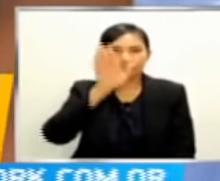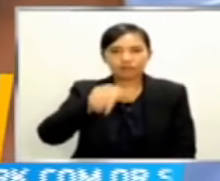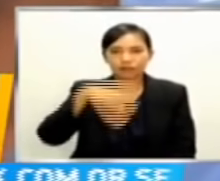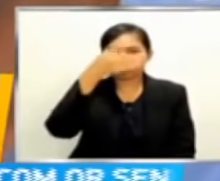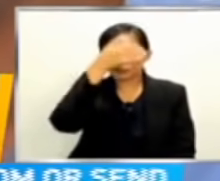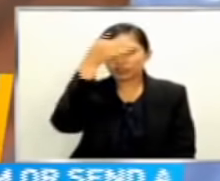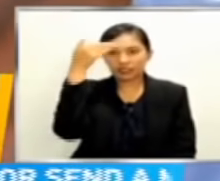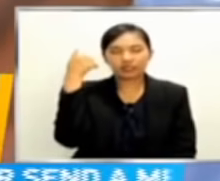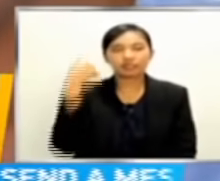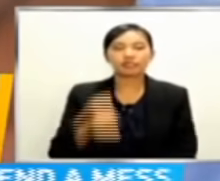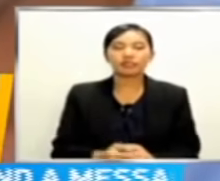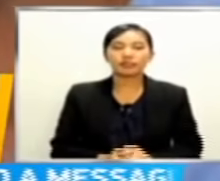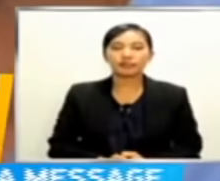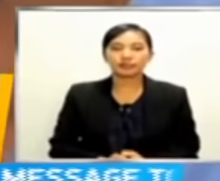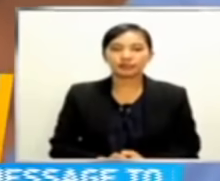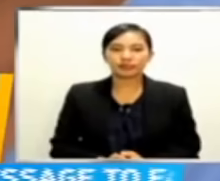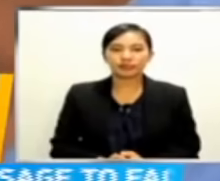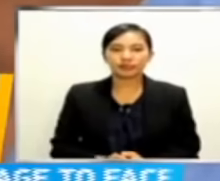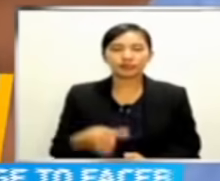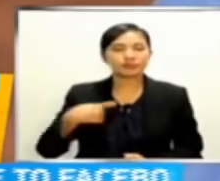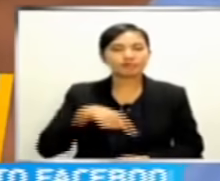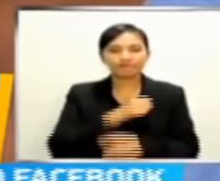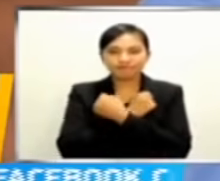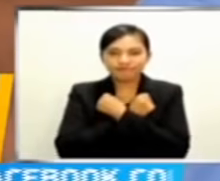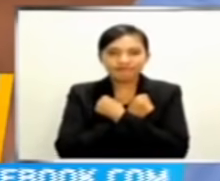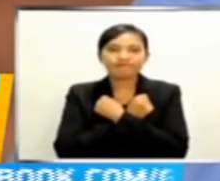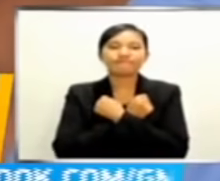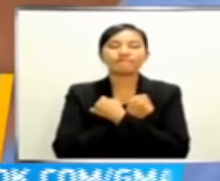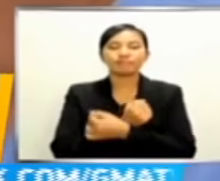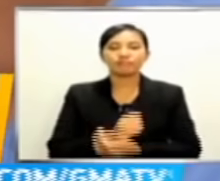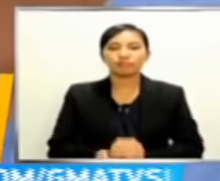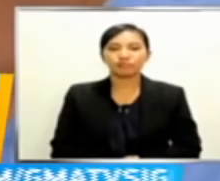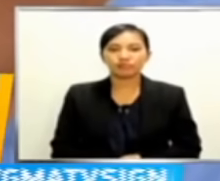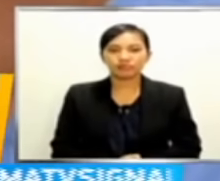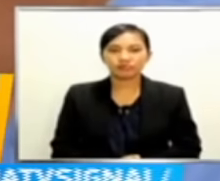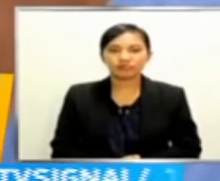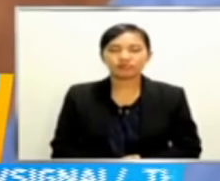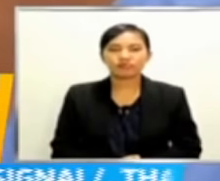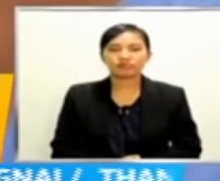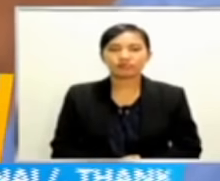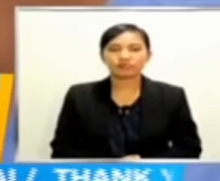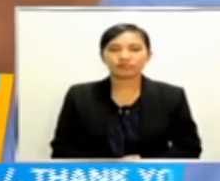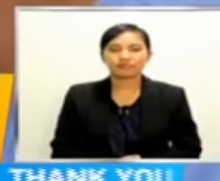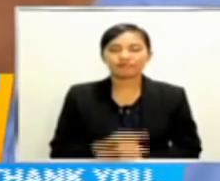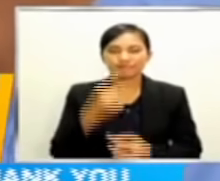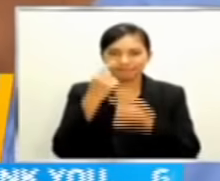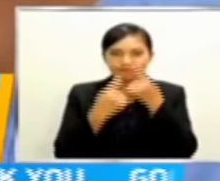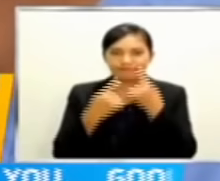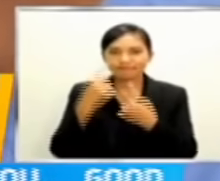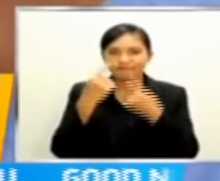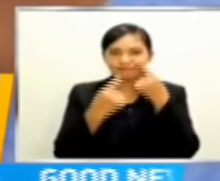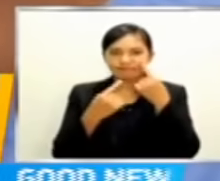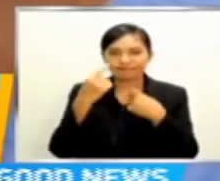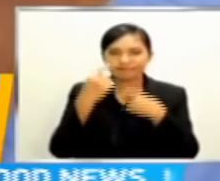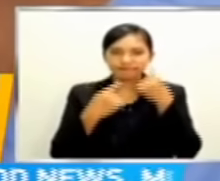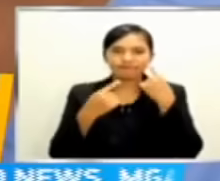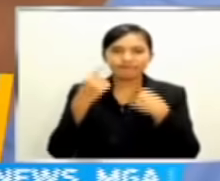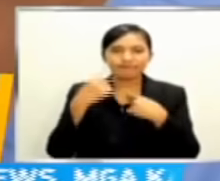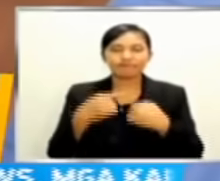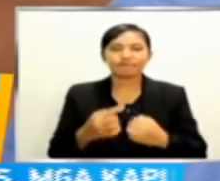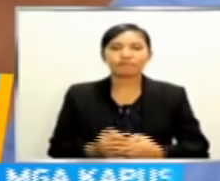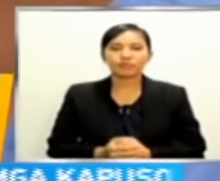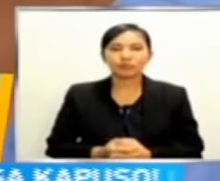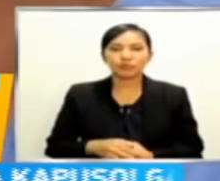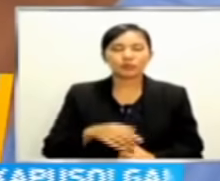Mahal na mahal namin yung tropa, ma'am. Sa hirapan sa ginawa, ma'am, hindi namin sila malilimutan.